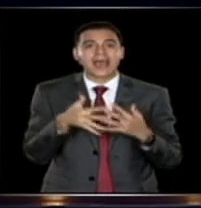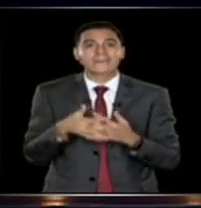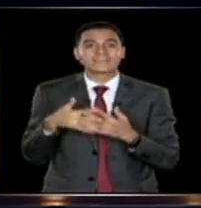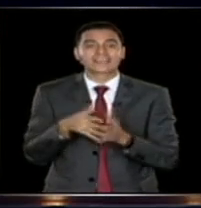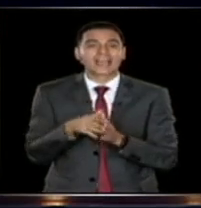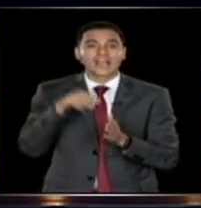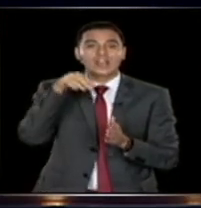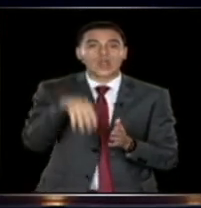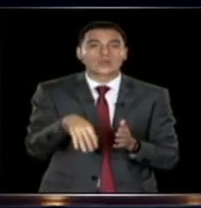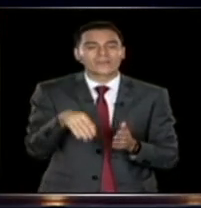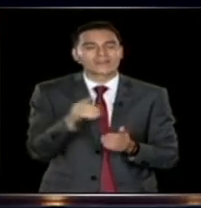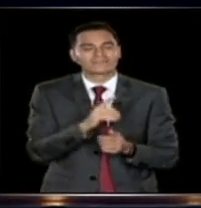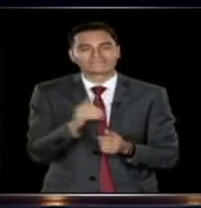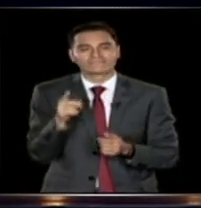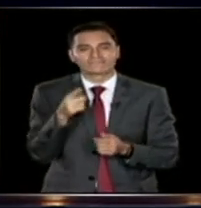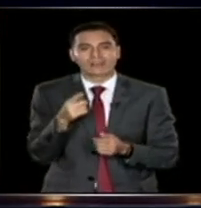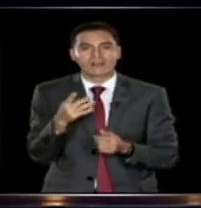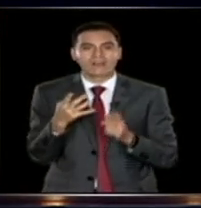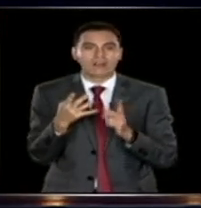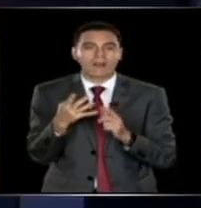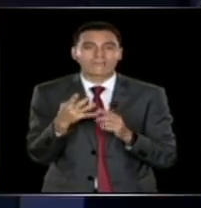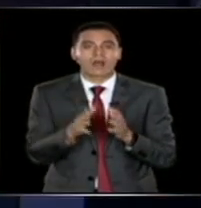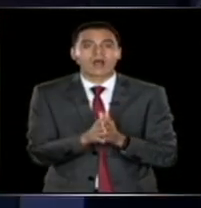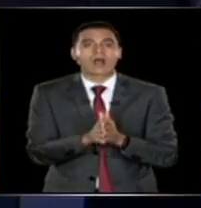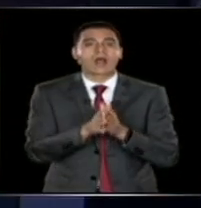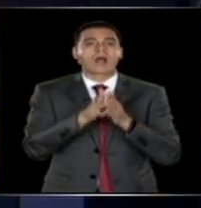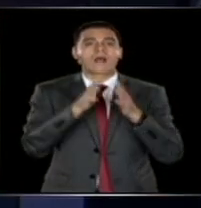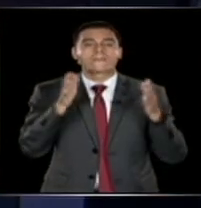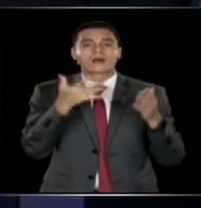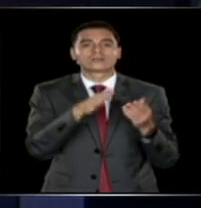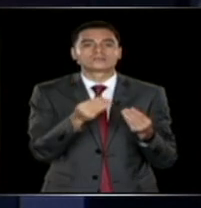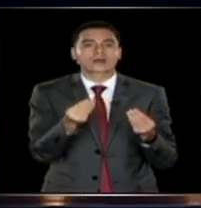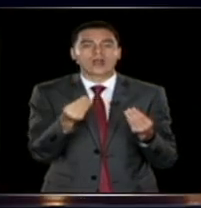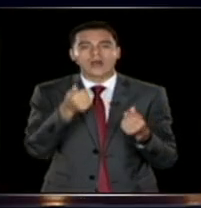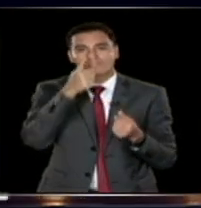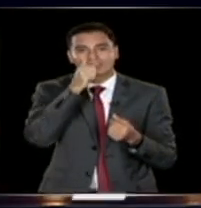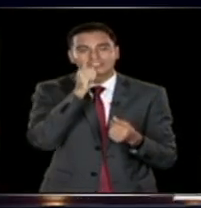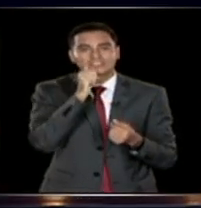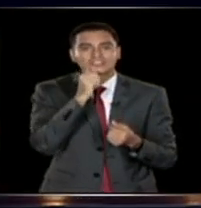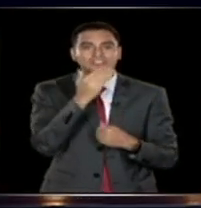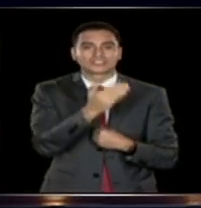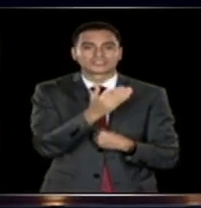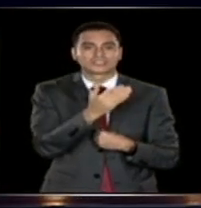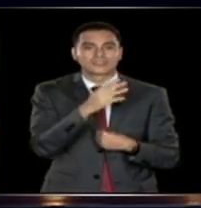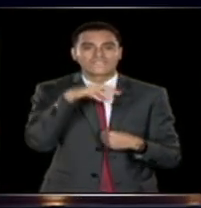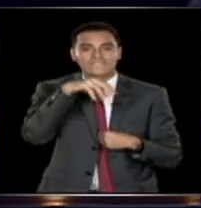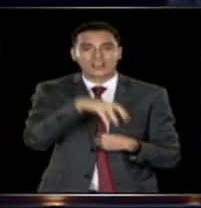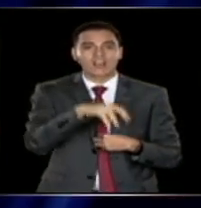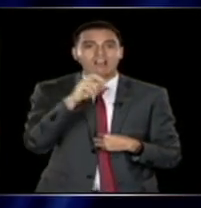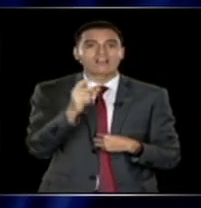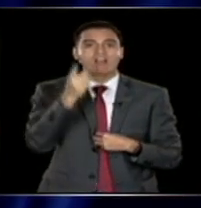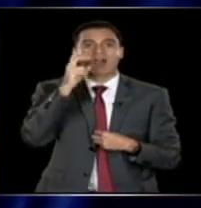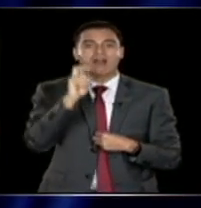رابع أكبر صحراء في الصين في قارة آسيا. هدف طار من